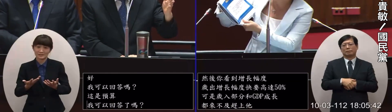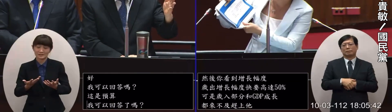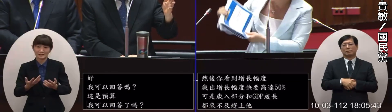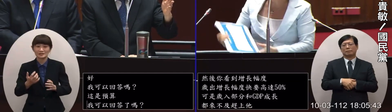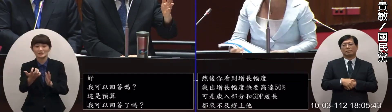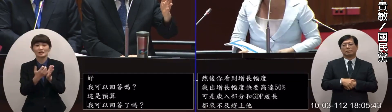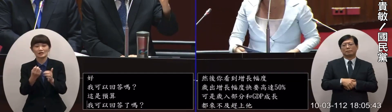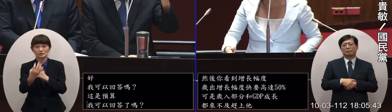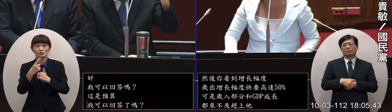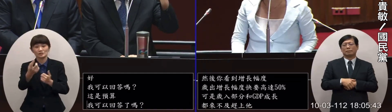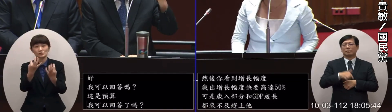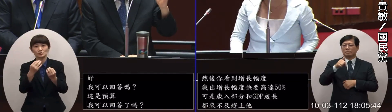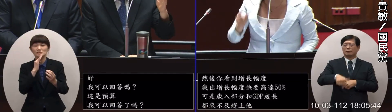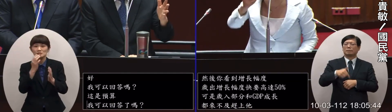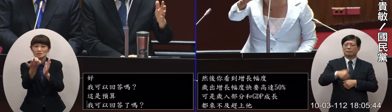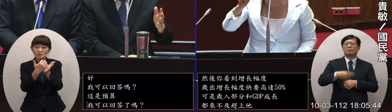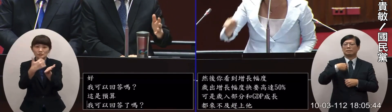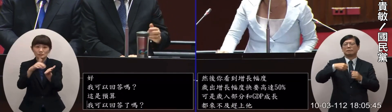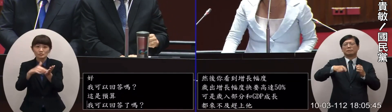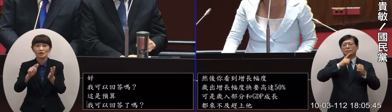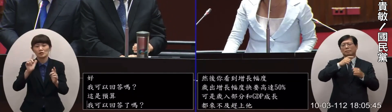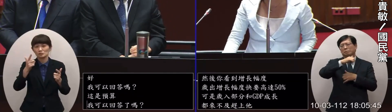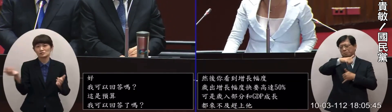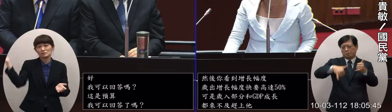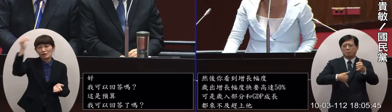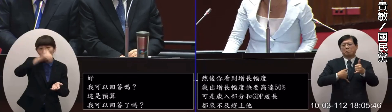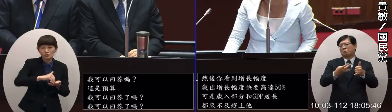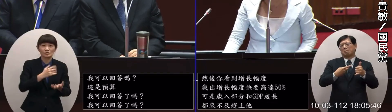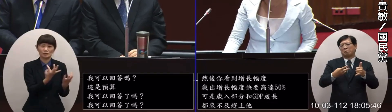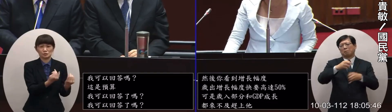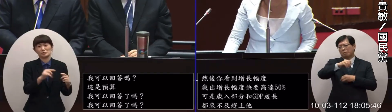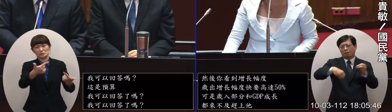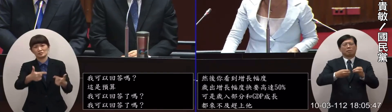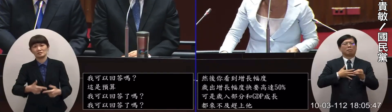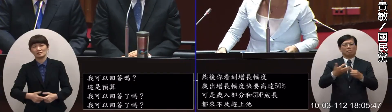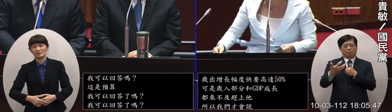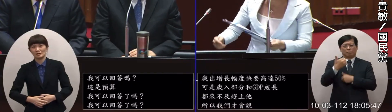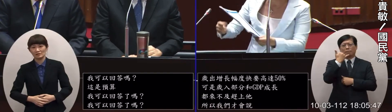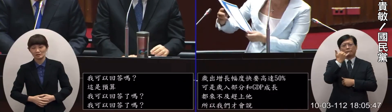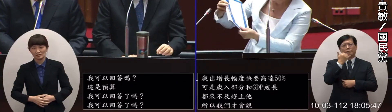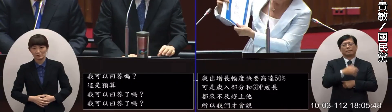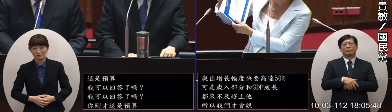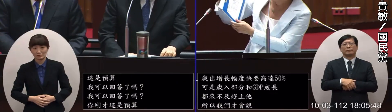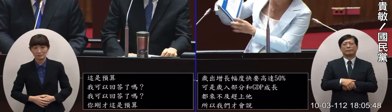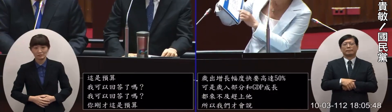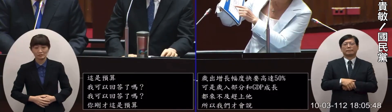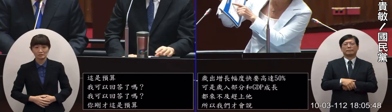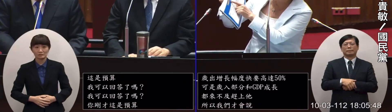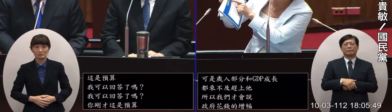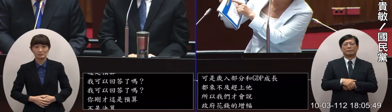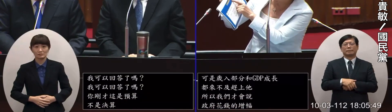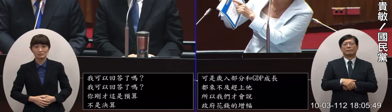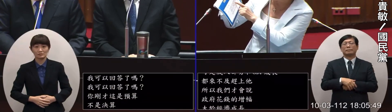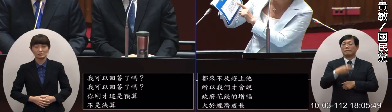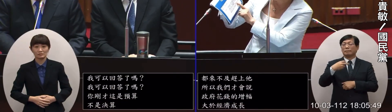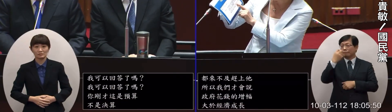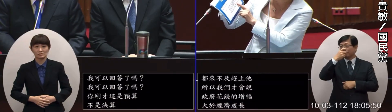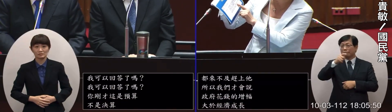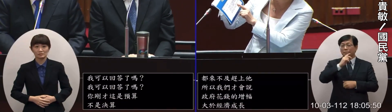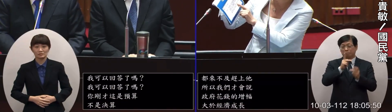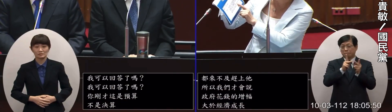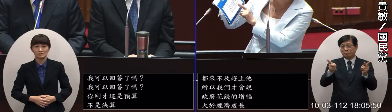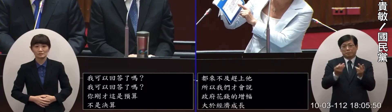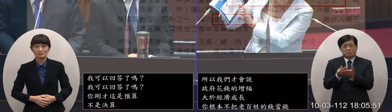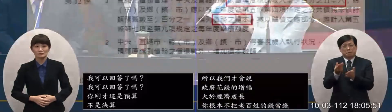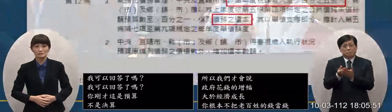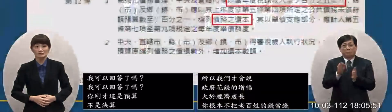讲，就是说下次啊，院长啊，你来当委员，我来当行政院长，你就可以问我了，好不好？然后我们再看到你的这个债务还本